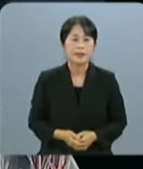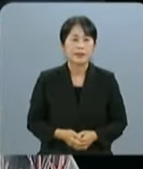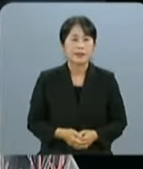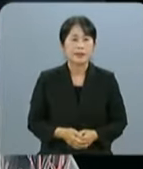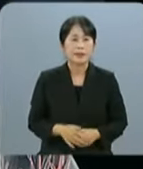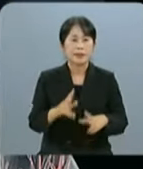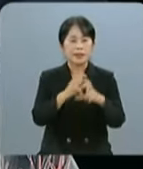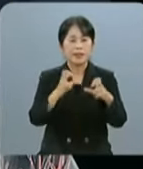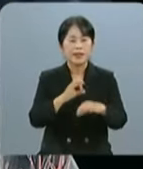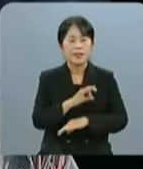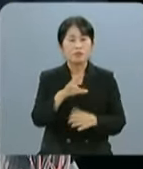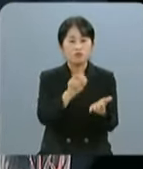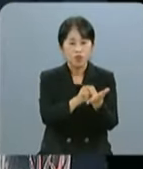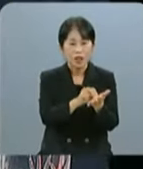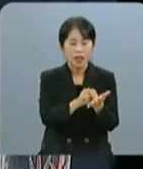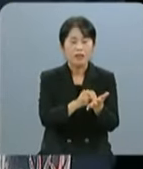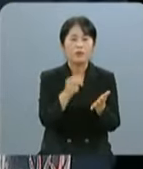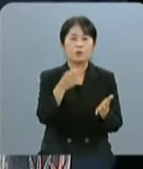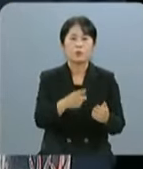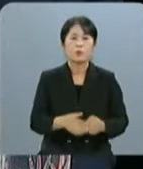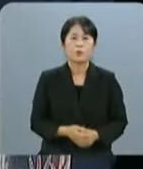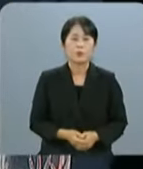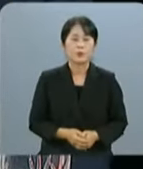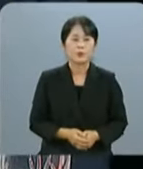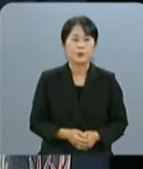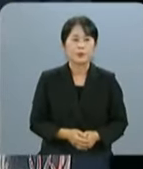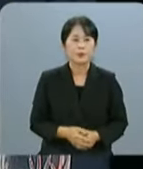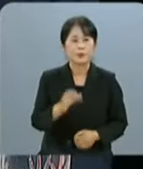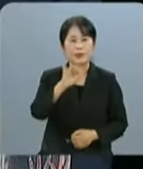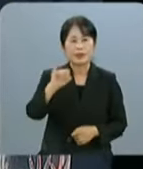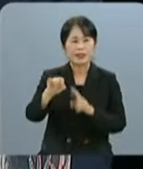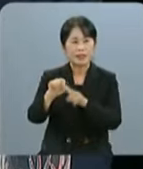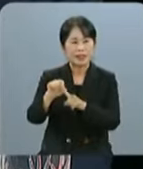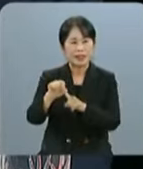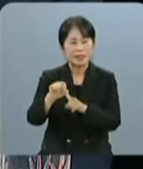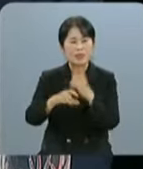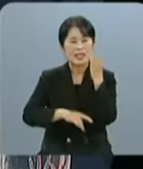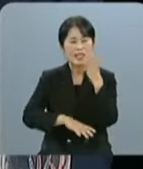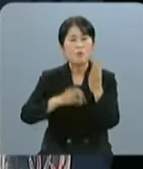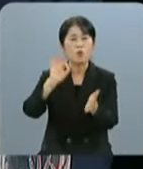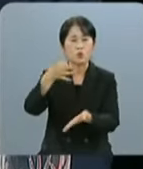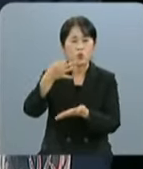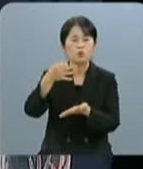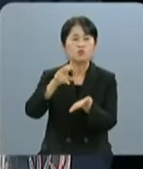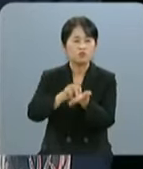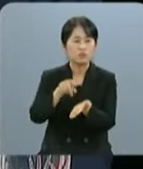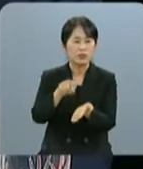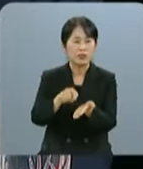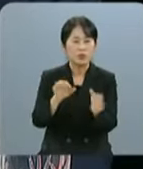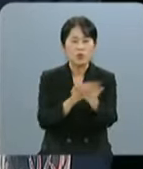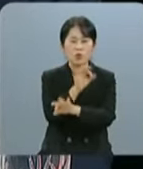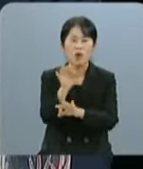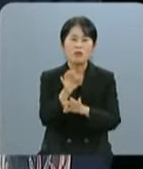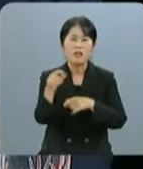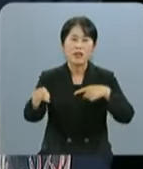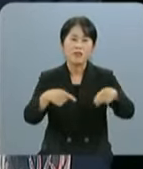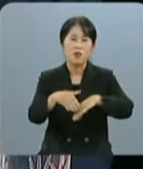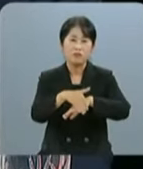대장동은 말할 것도 없고 이재명 후보가 내놓은 기본소득을 비롯한 그 경제정책이